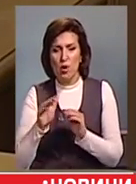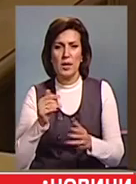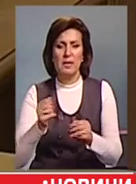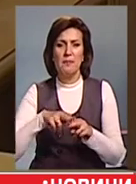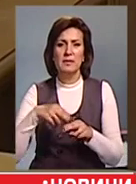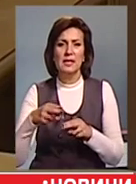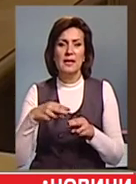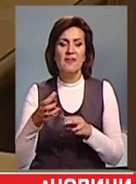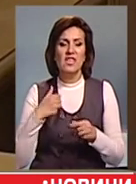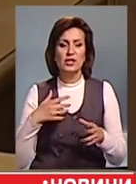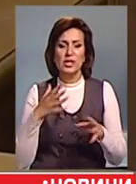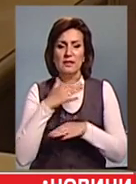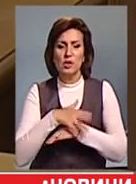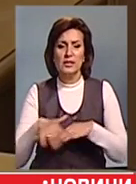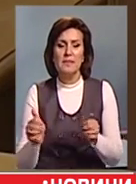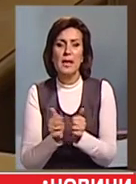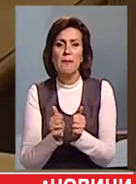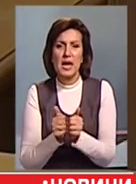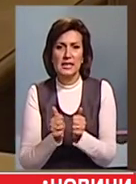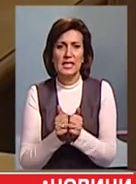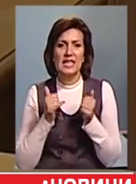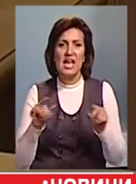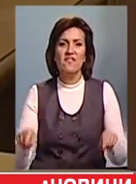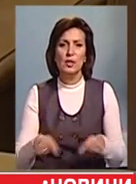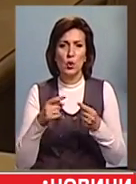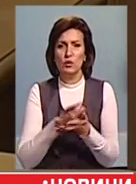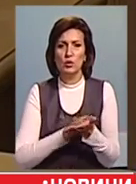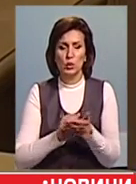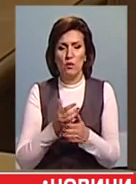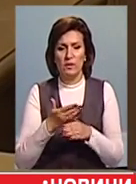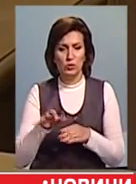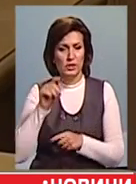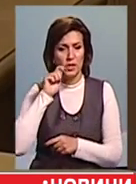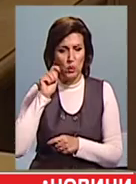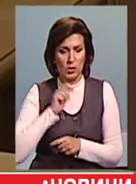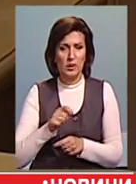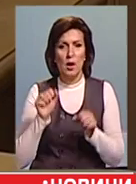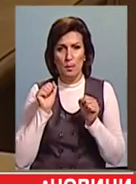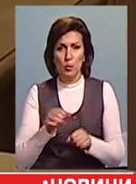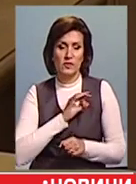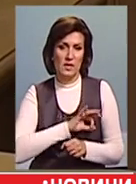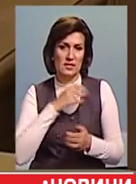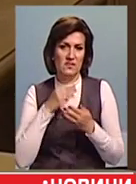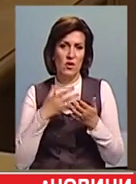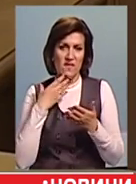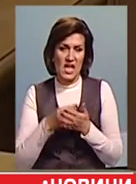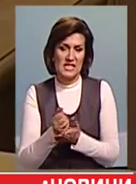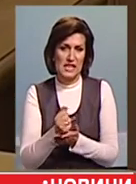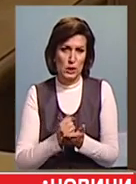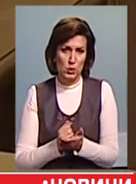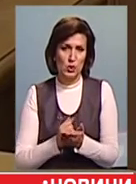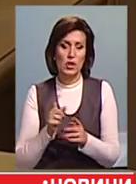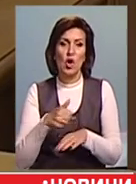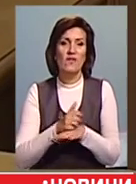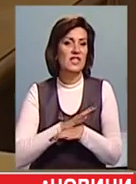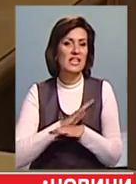кредити в наших іноземних партнерів, в тому числі і для відновлення зруйнованої частини України. Тоді як можемо використати свої власні ресурси, і